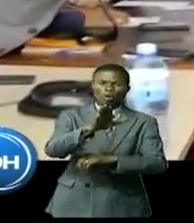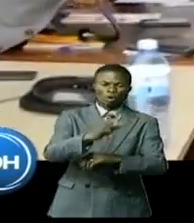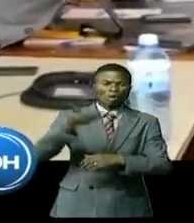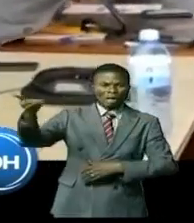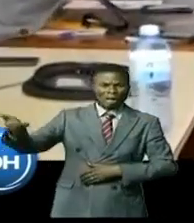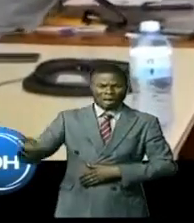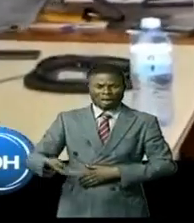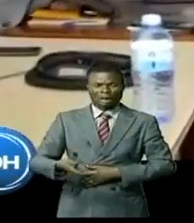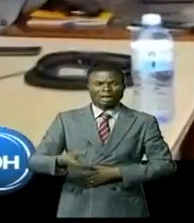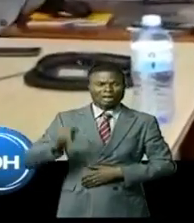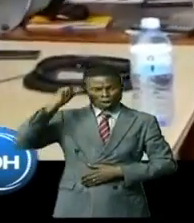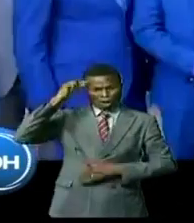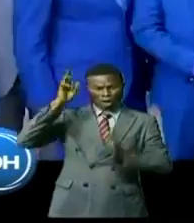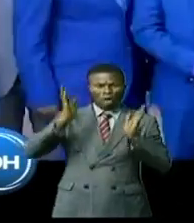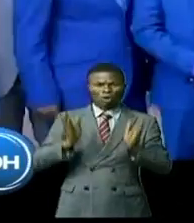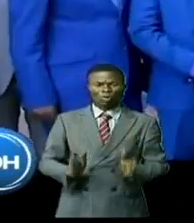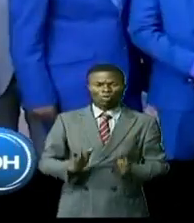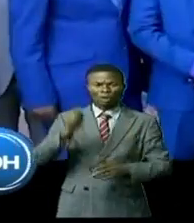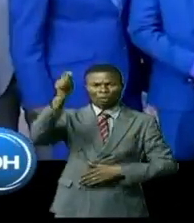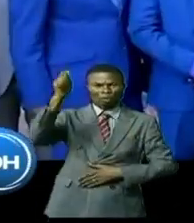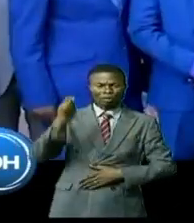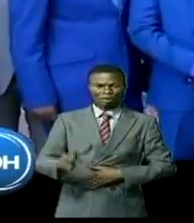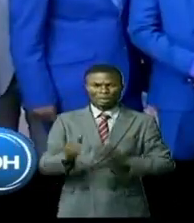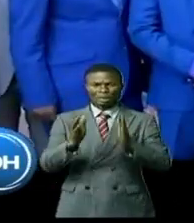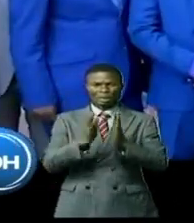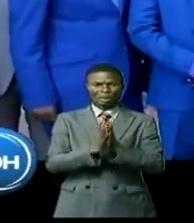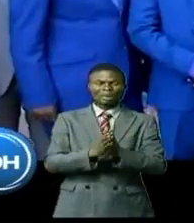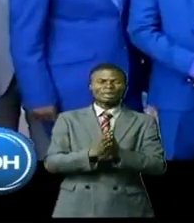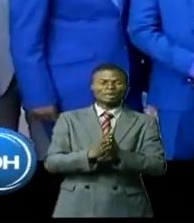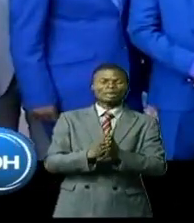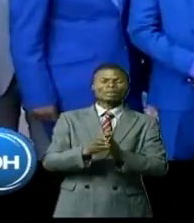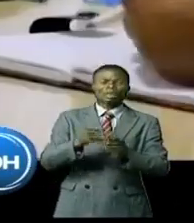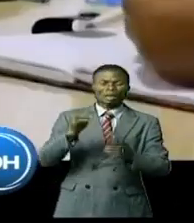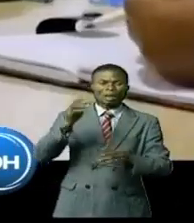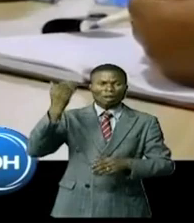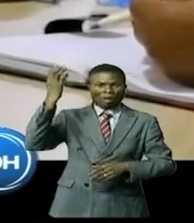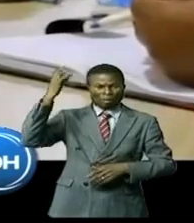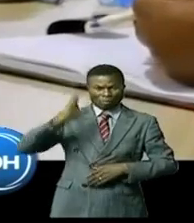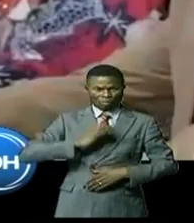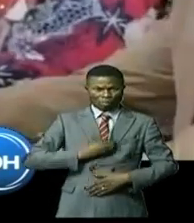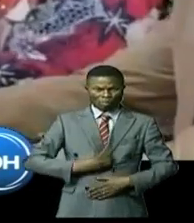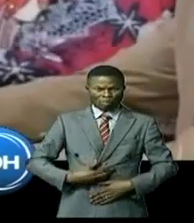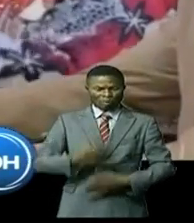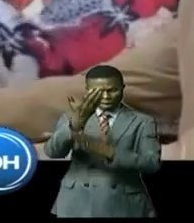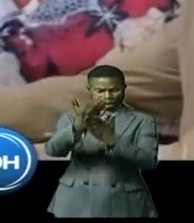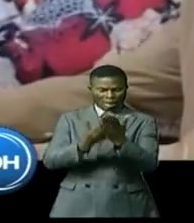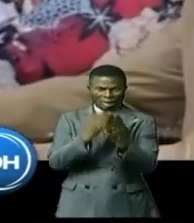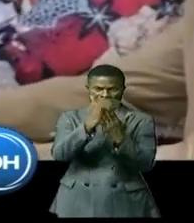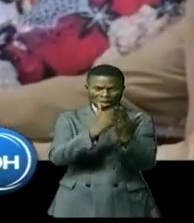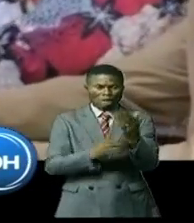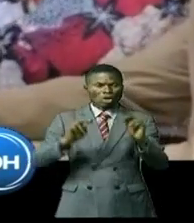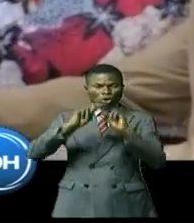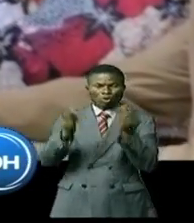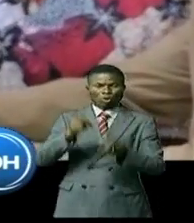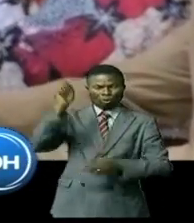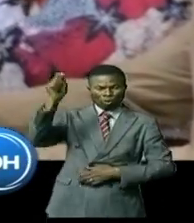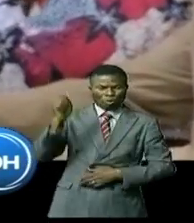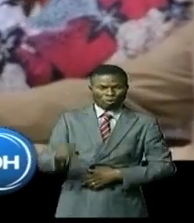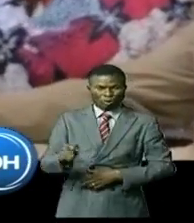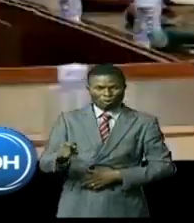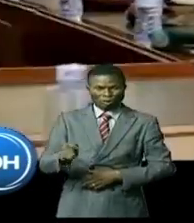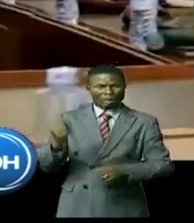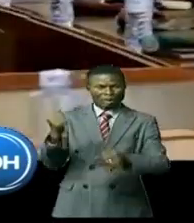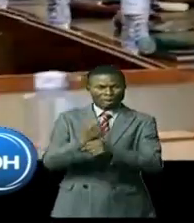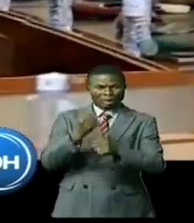gouvernement militaire de l'Ituri, c'est lundi 6 juin. Selon maître Célestin Tawara, deux listes de représentants de ces groupes armés qui vont